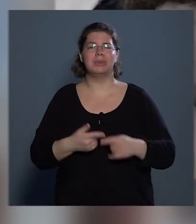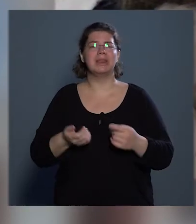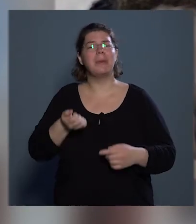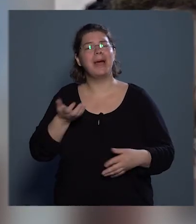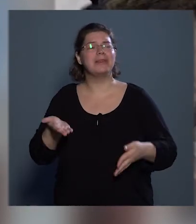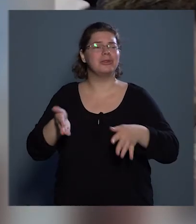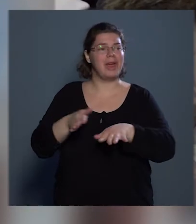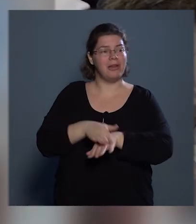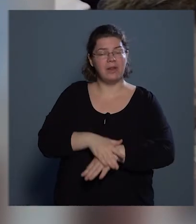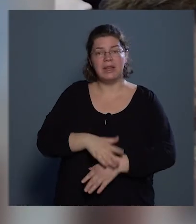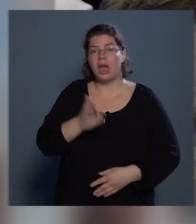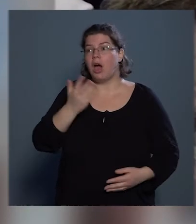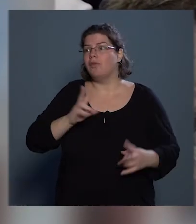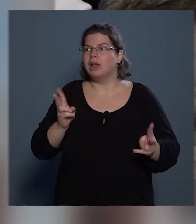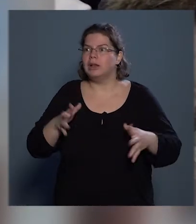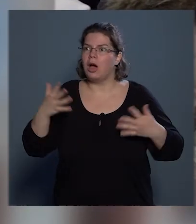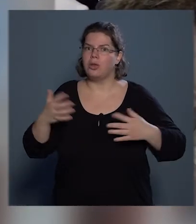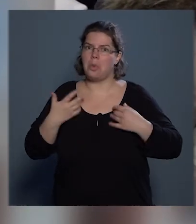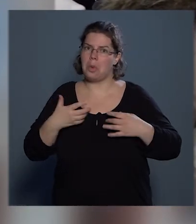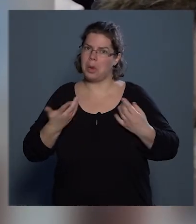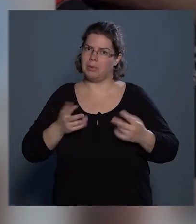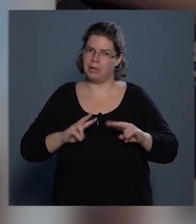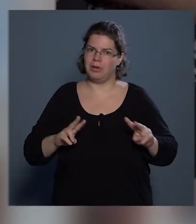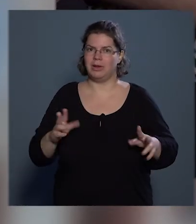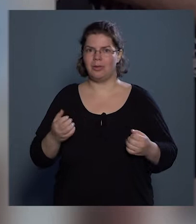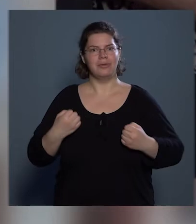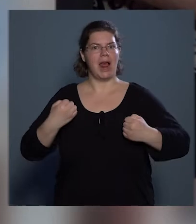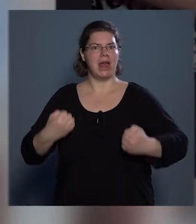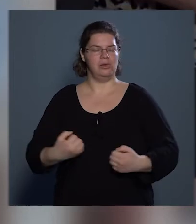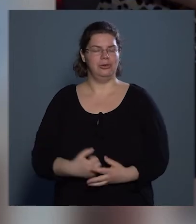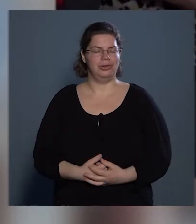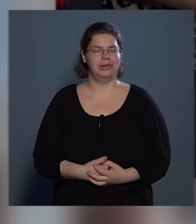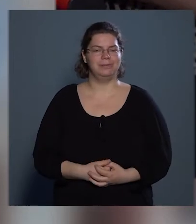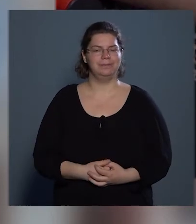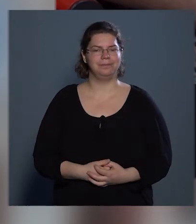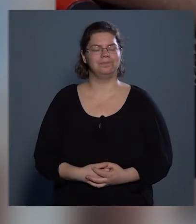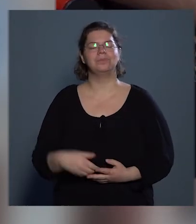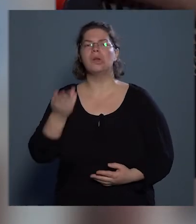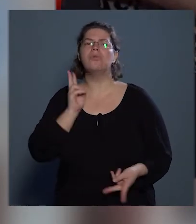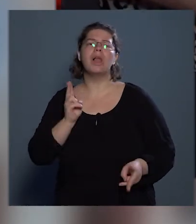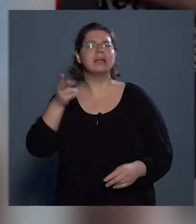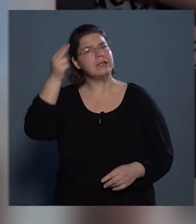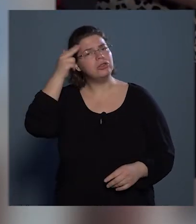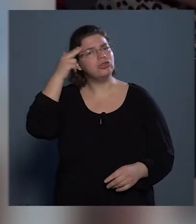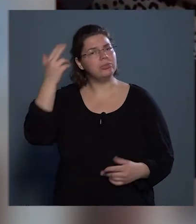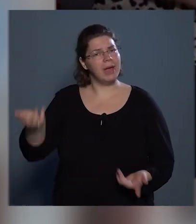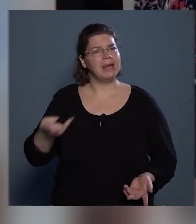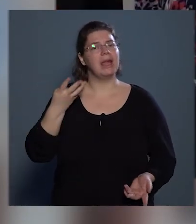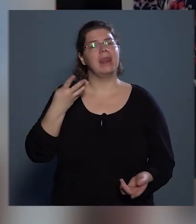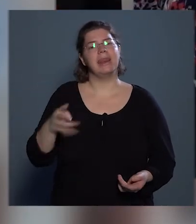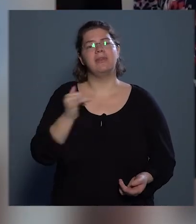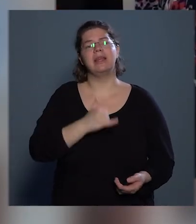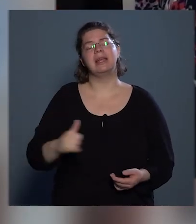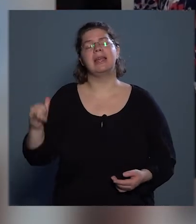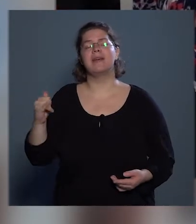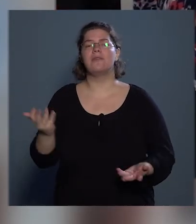nagy öröme van valakinek, akkor talán felerősíti. Ha valaki ismerné esetleg a 40. év alkalmából